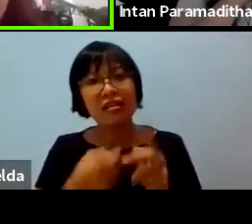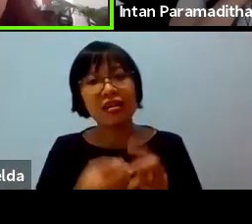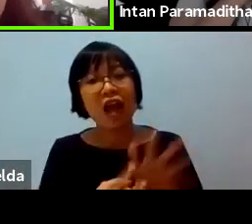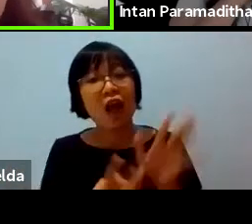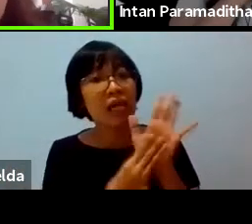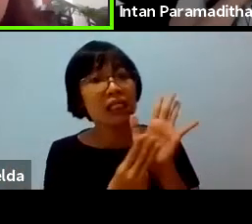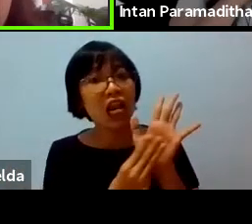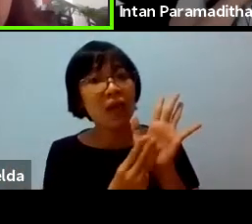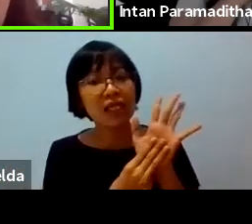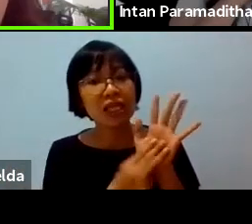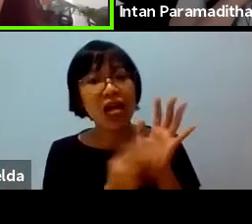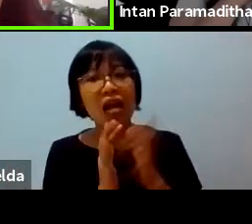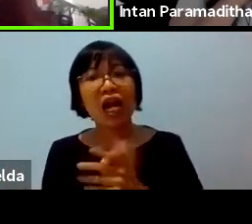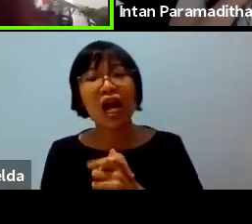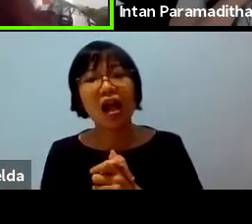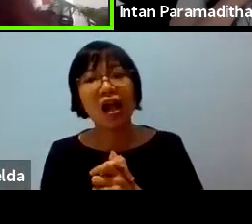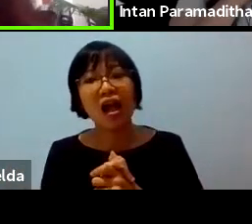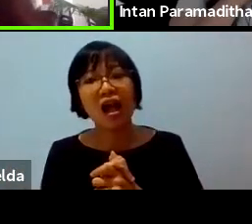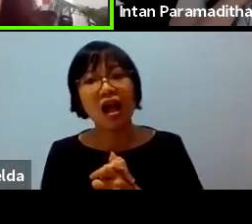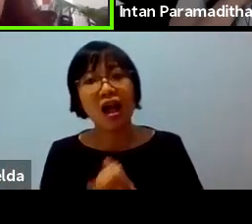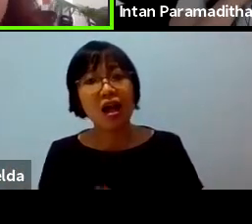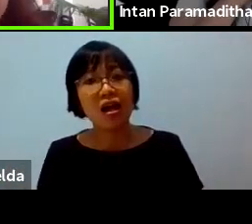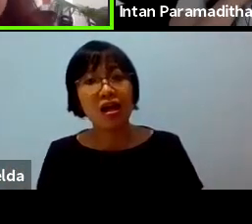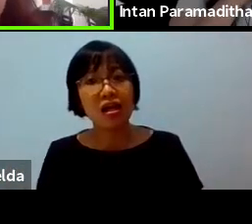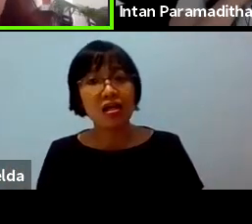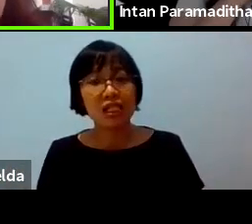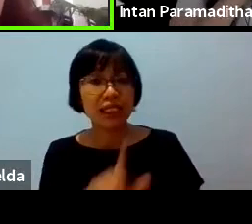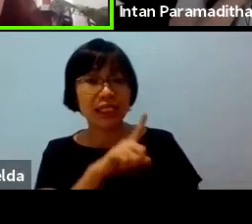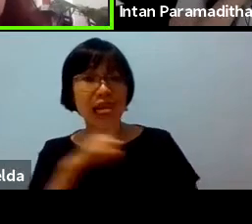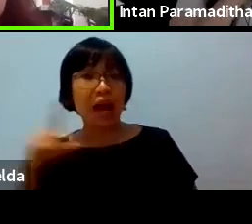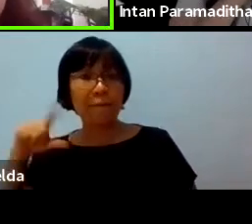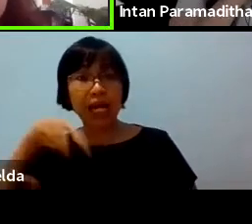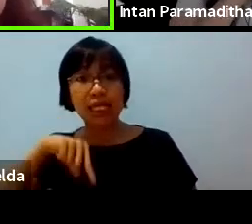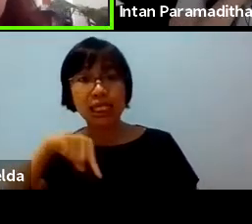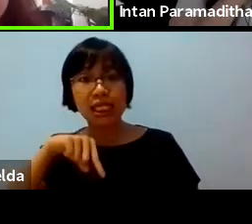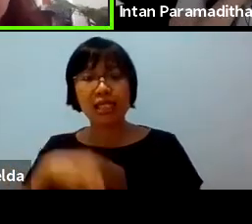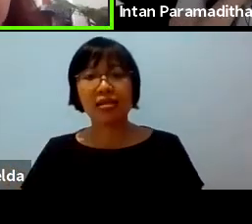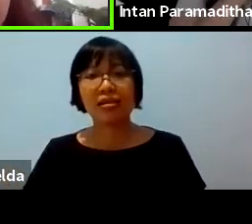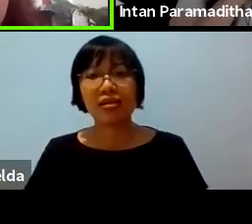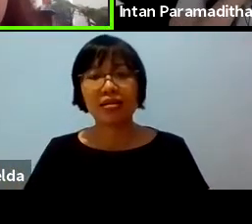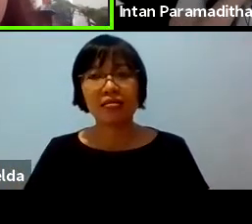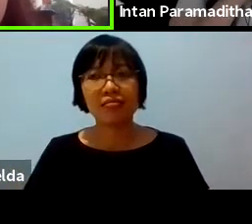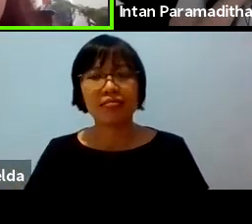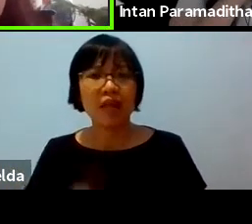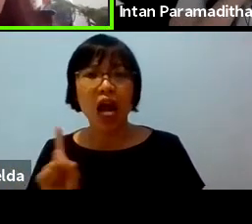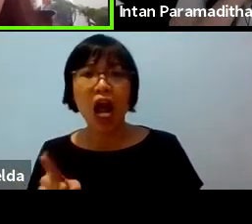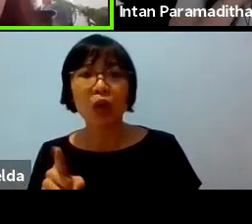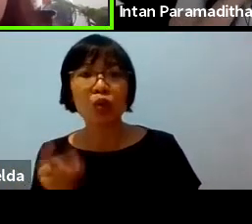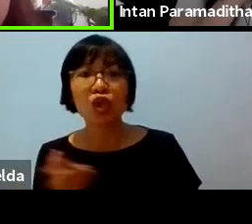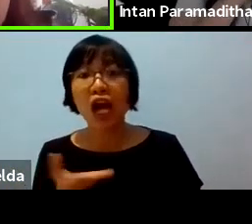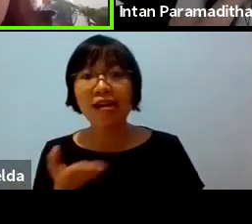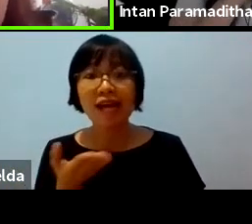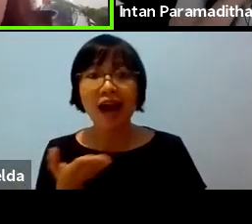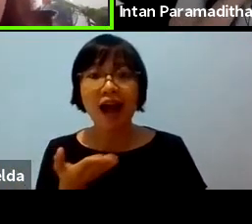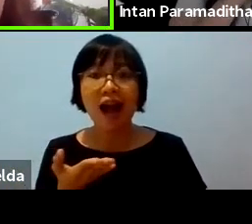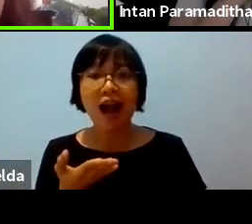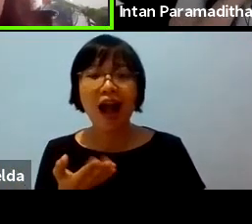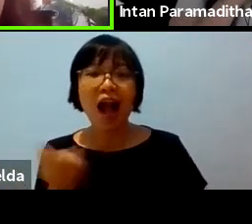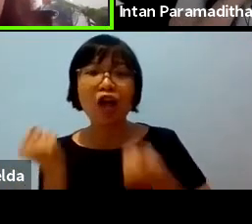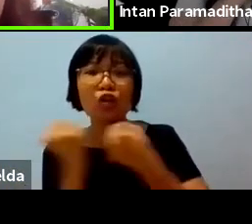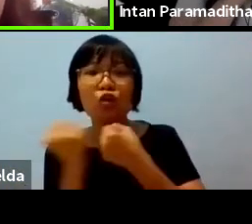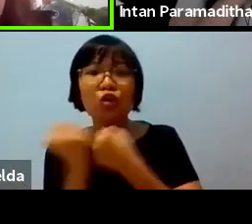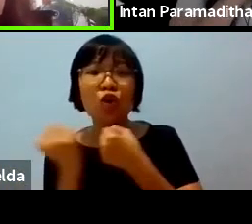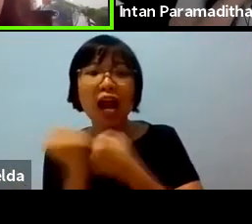kasus-kasus penanganan kasus selama ini gitu, memang apa diperlukan support system